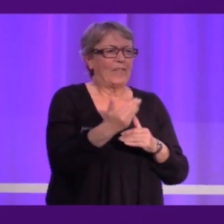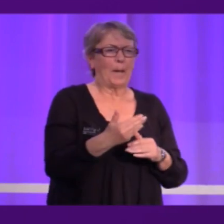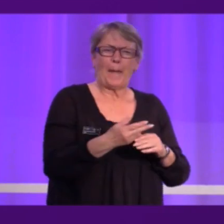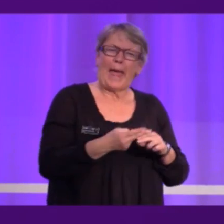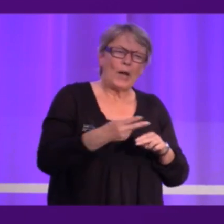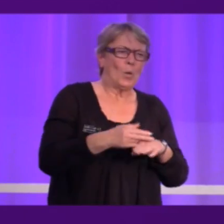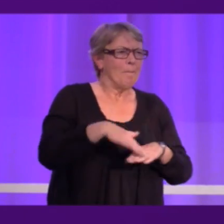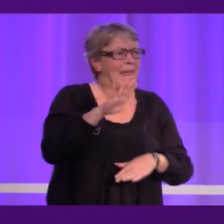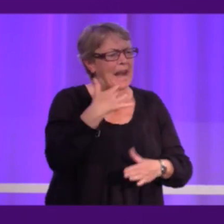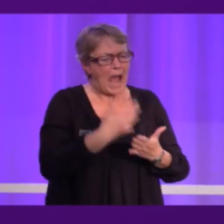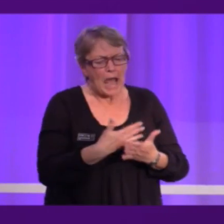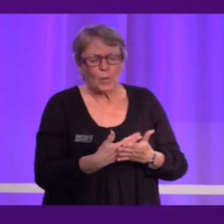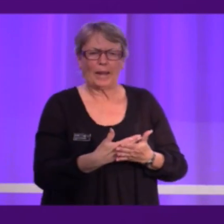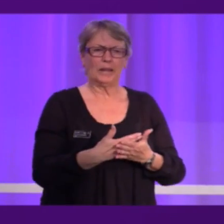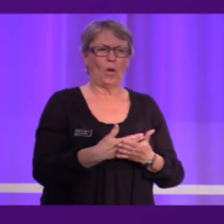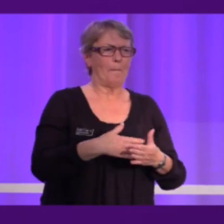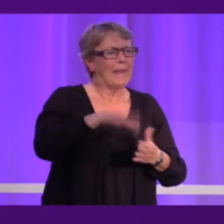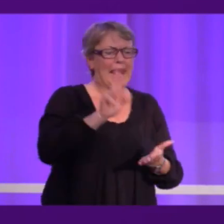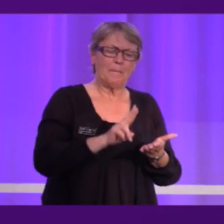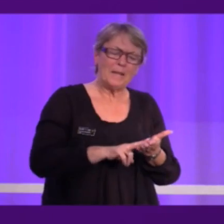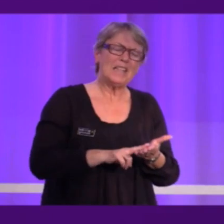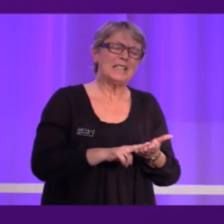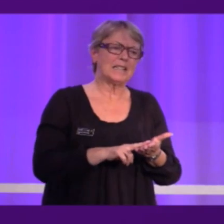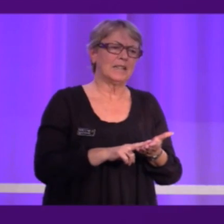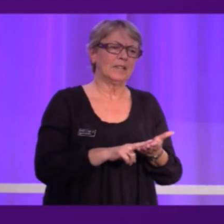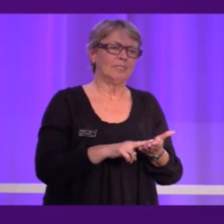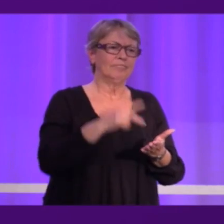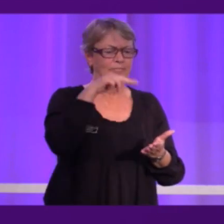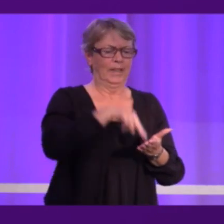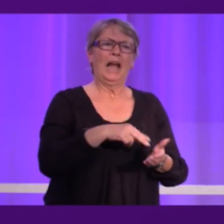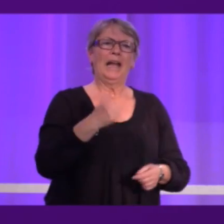ännu mer argument och ännu mer bevis för att